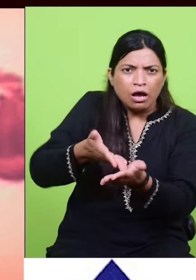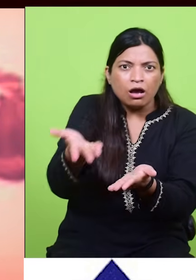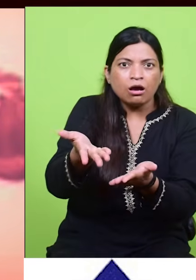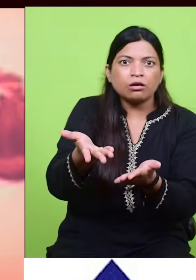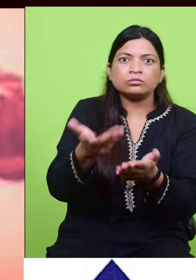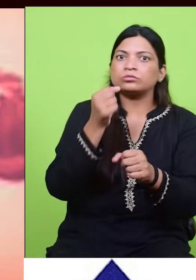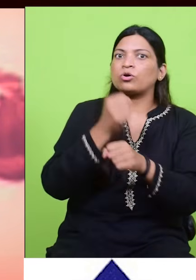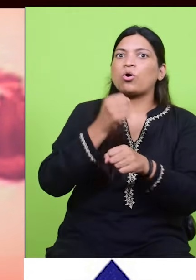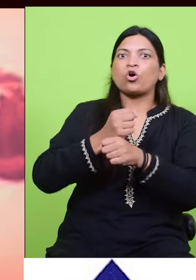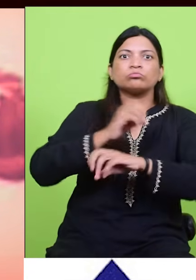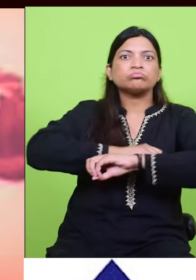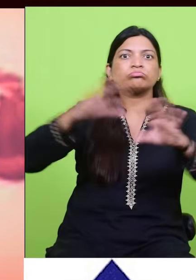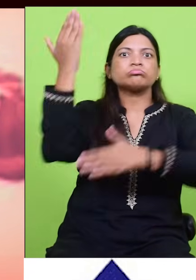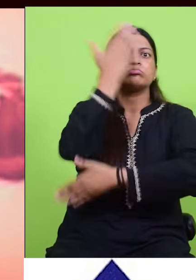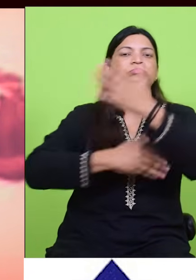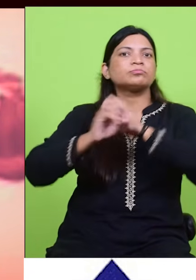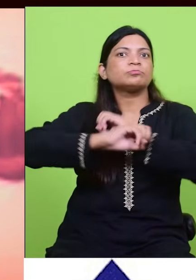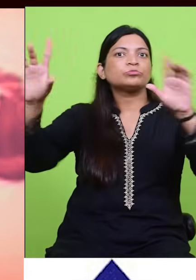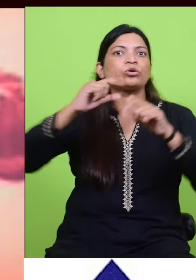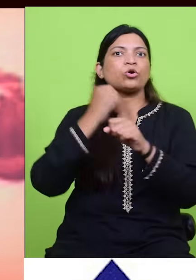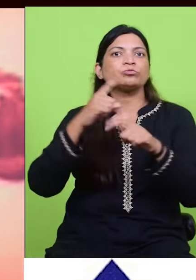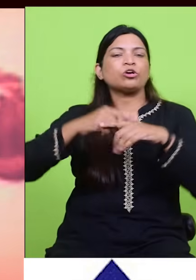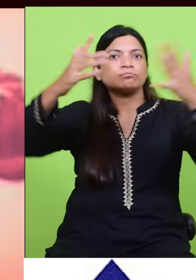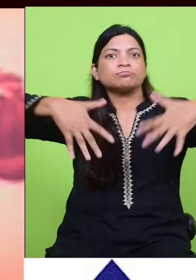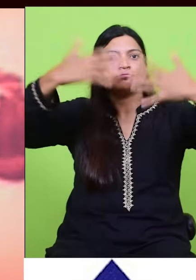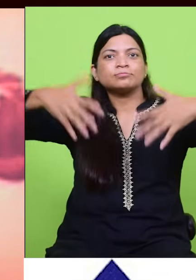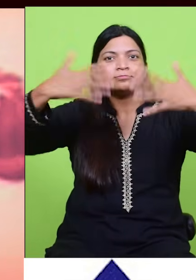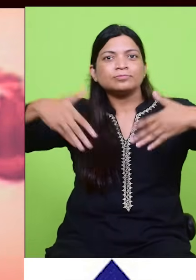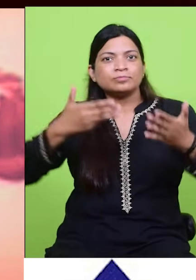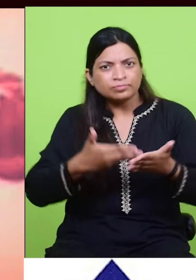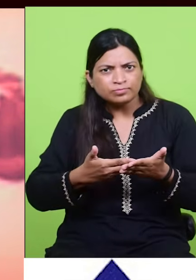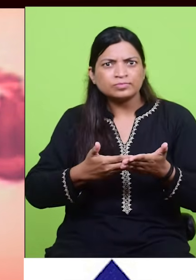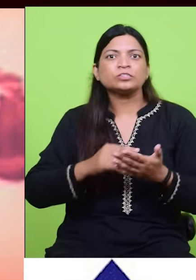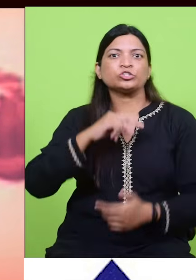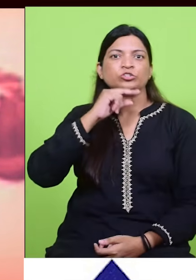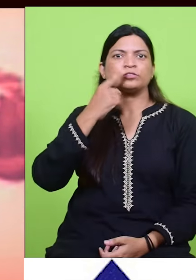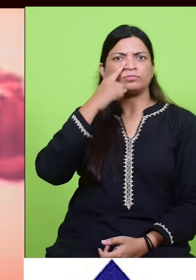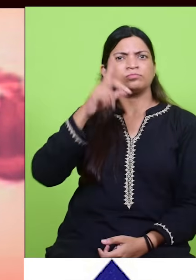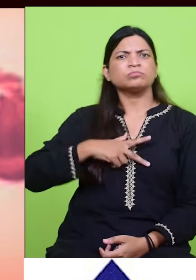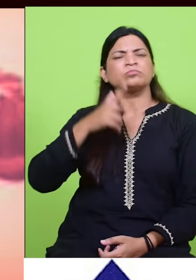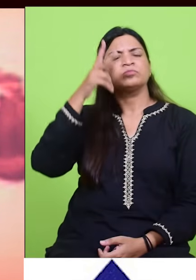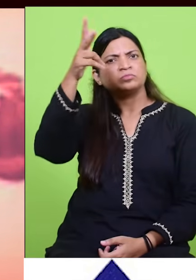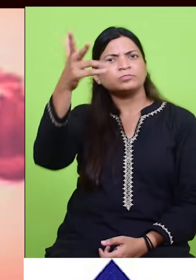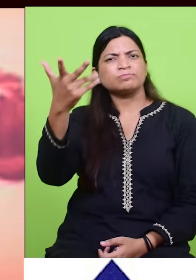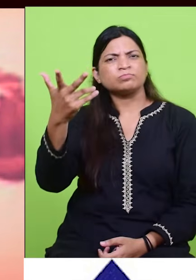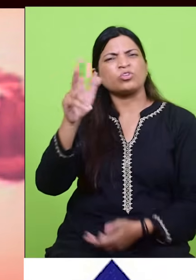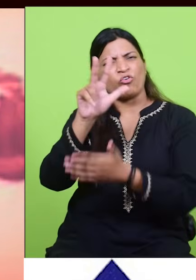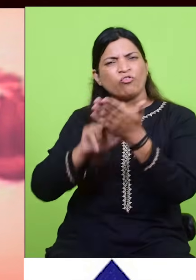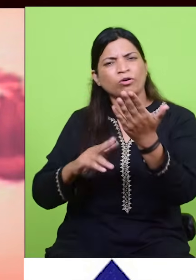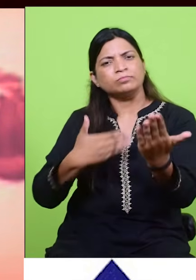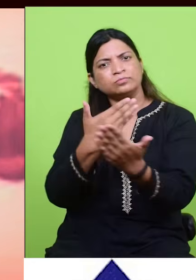उसमें उन्होंने मिनिमम क्लास 8 का मांगा था। तो हमने मम्मी को, गुरदीप की मम्मी को मोटिवेट करा कि आप इसमें फॉर्म